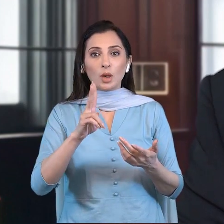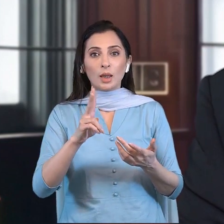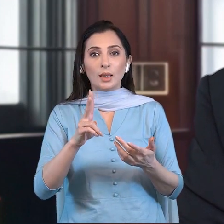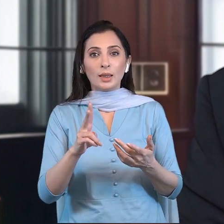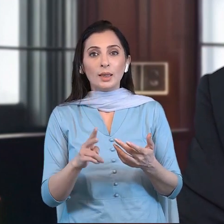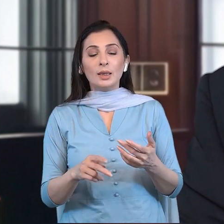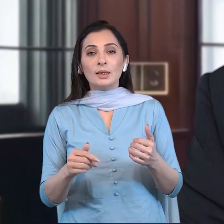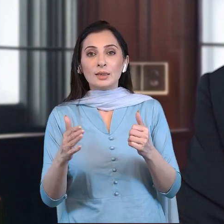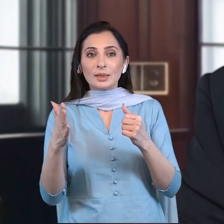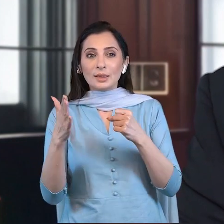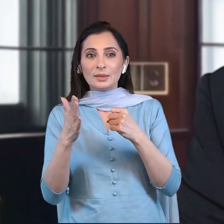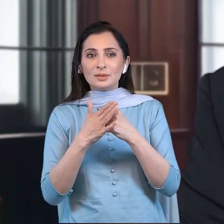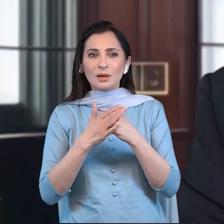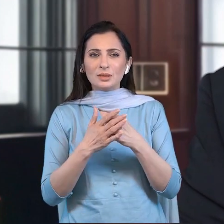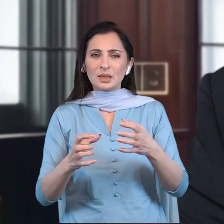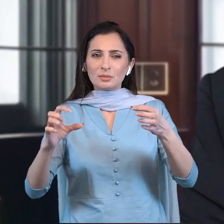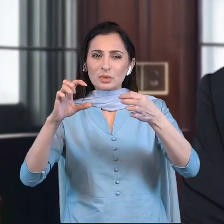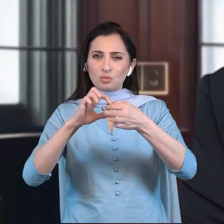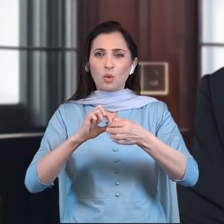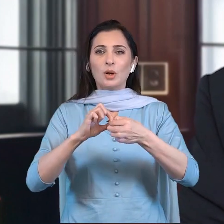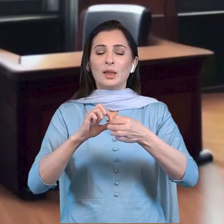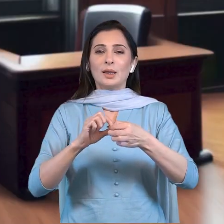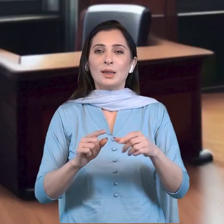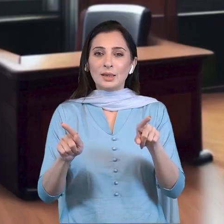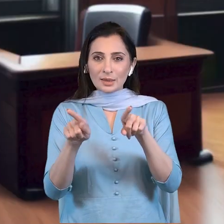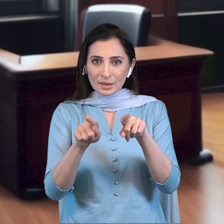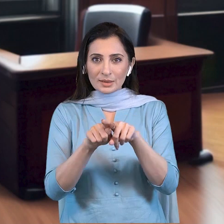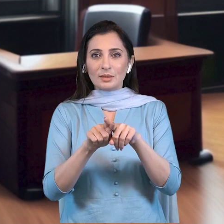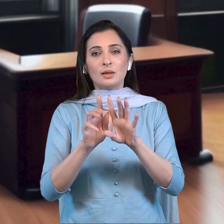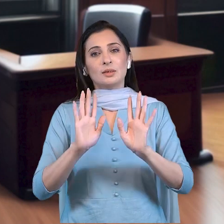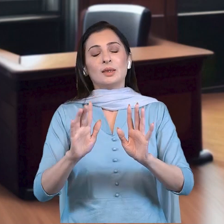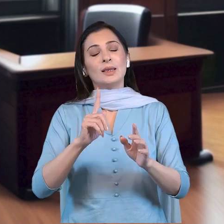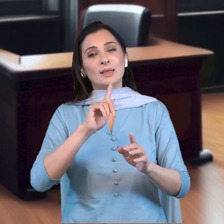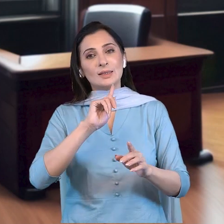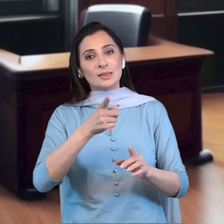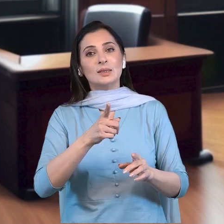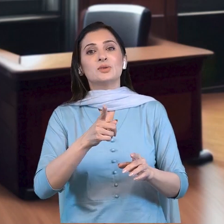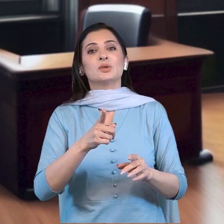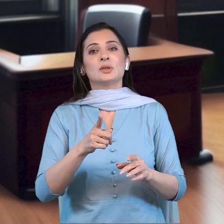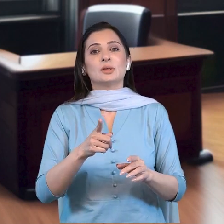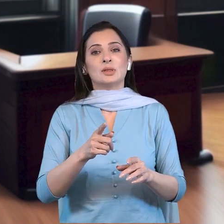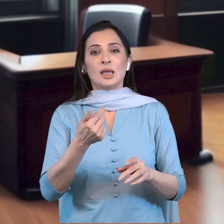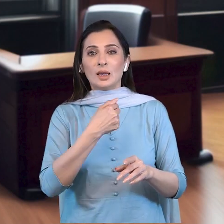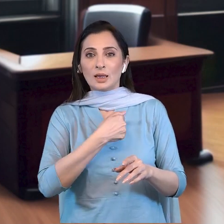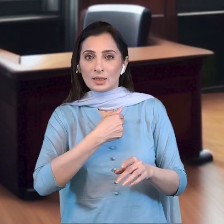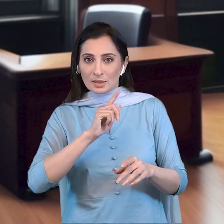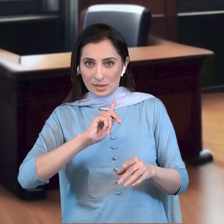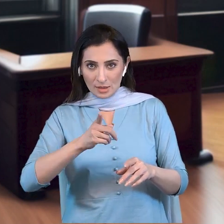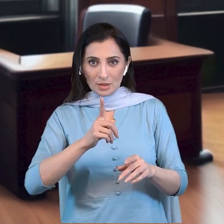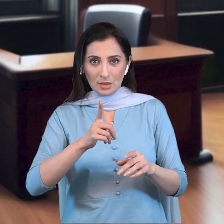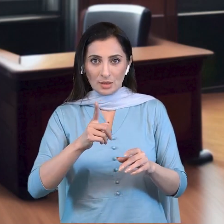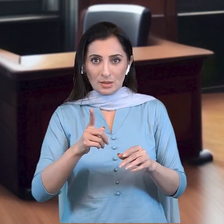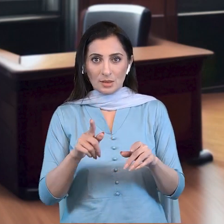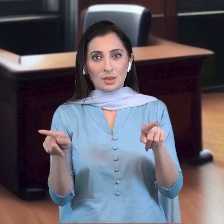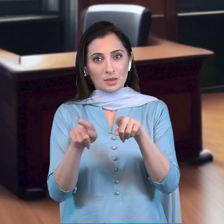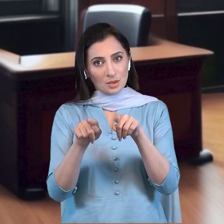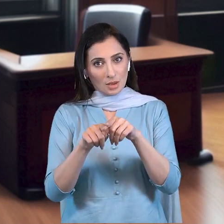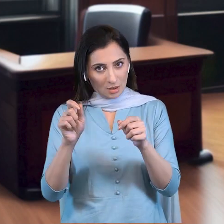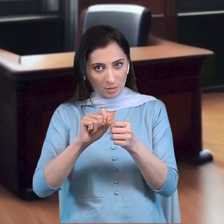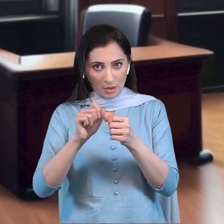ہیں. ہمارا مقصد جو ہے نا اس معاشرے کا سوشل فیبرک ہے وہ بالکل ٹوٹ چکا ہوا